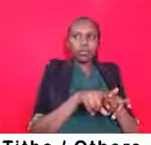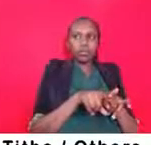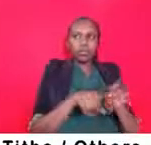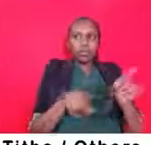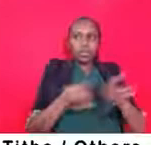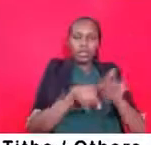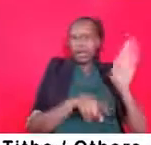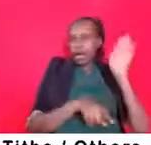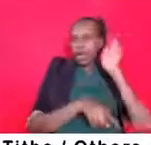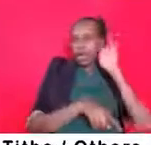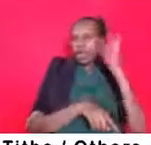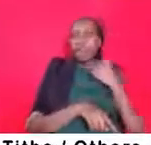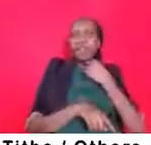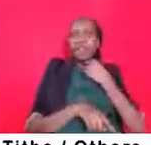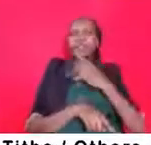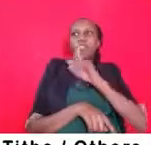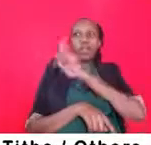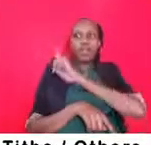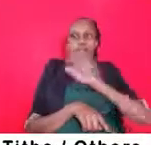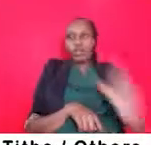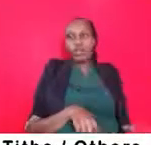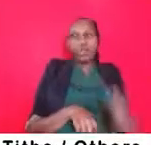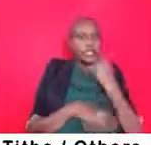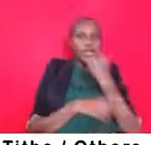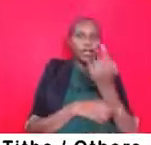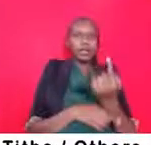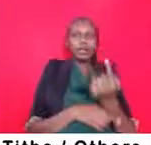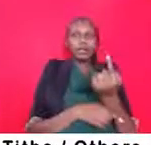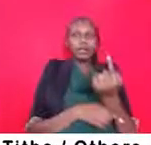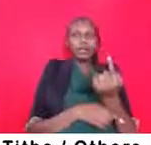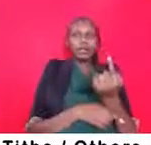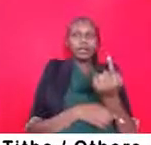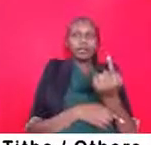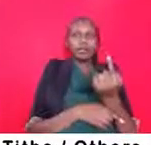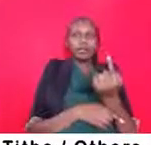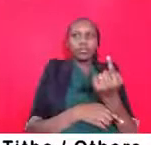nikasikia sauti ya Bwana akisema,